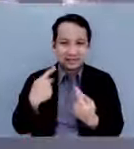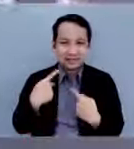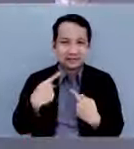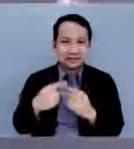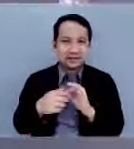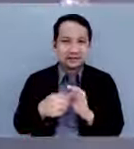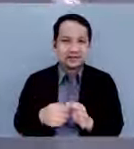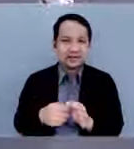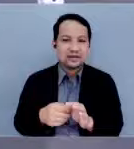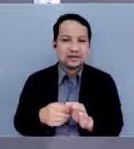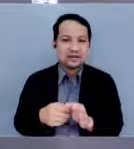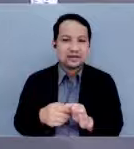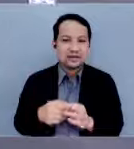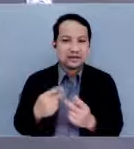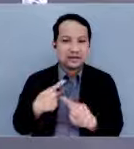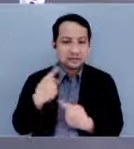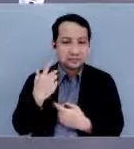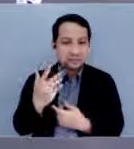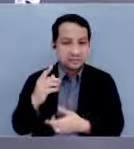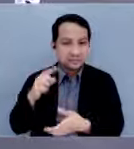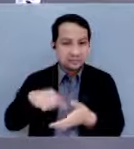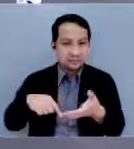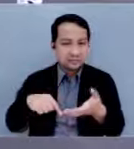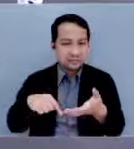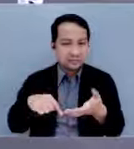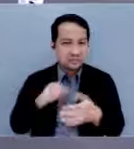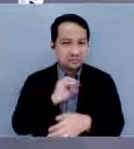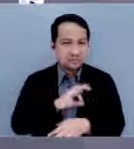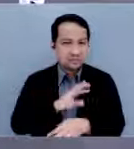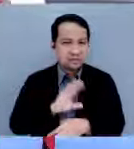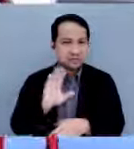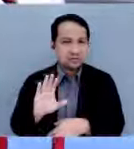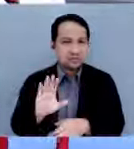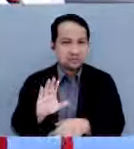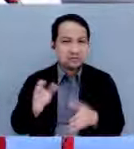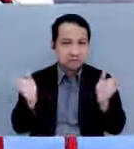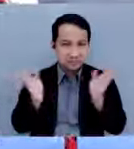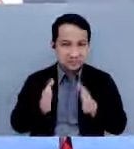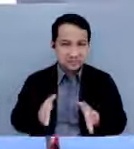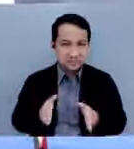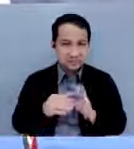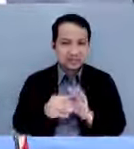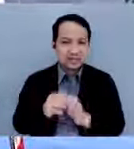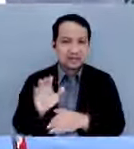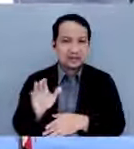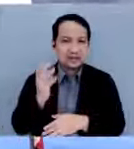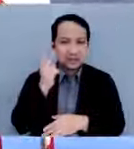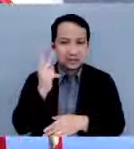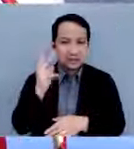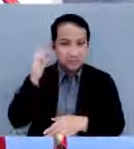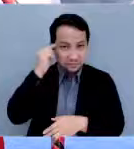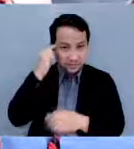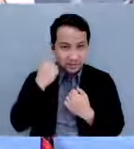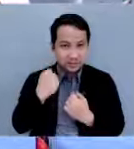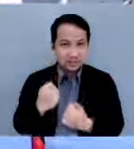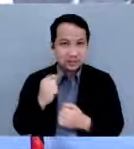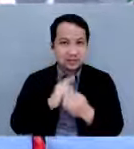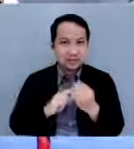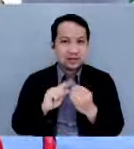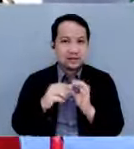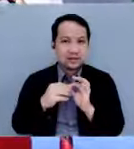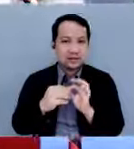mga kusapin natin. So, ang benefits, bukod sa, syempre, nakakasexy ng bewang. Syempre po, yung mental health natin, important. Nakakawala